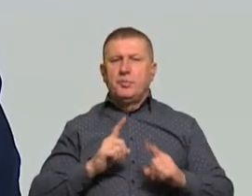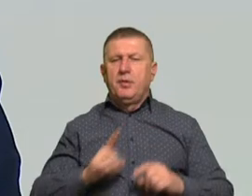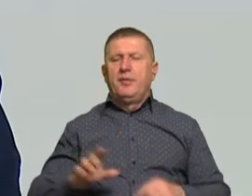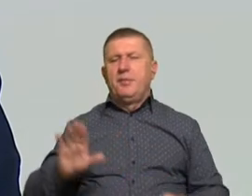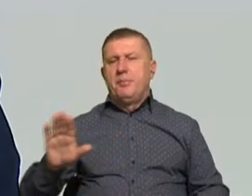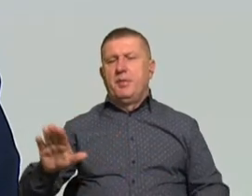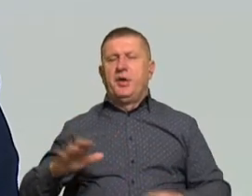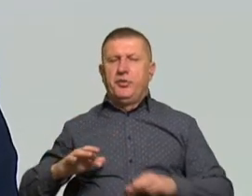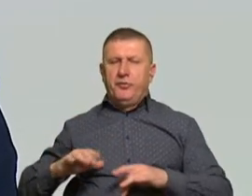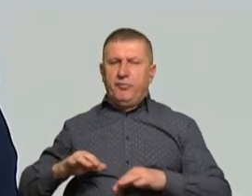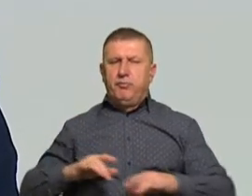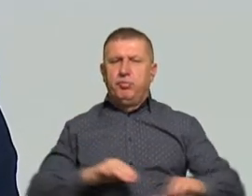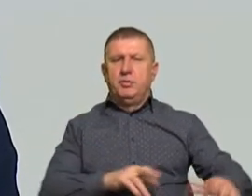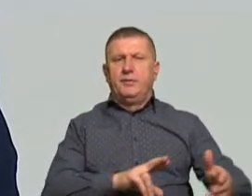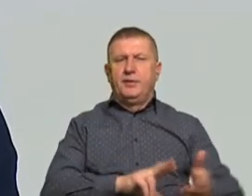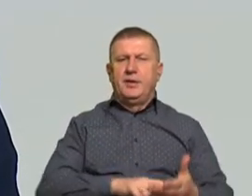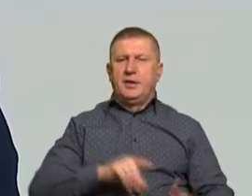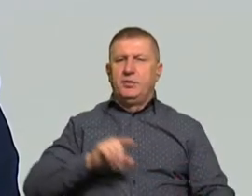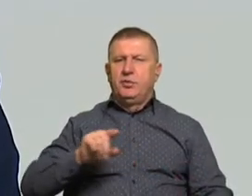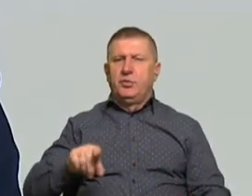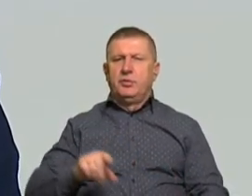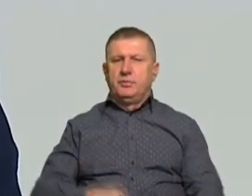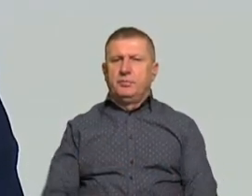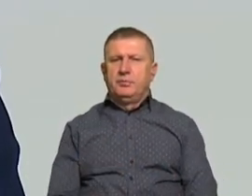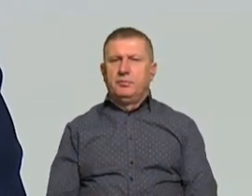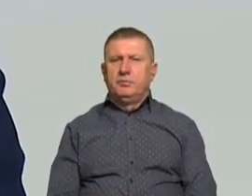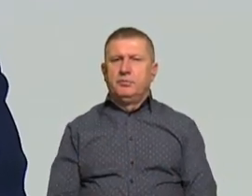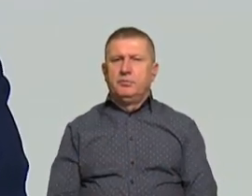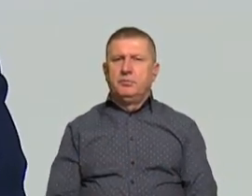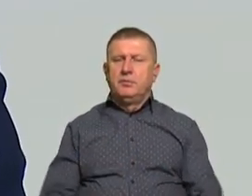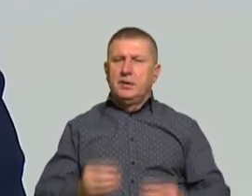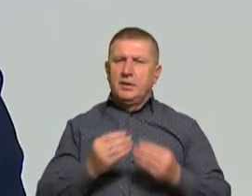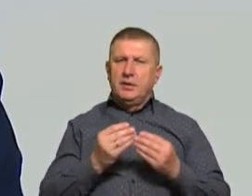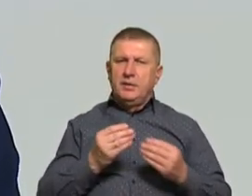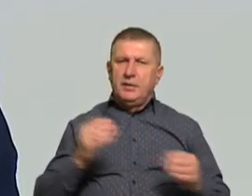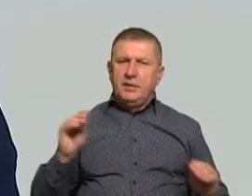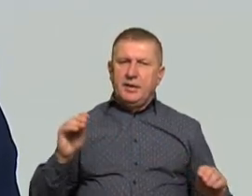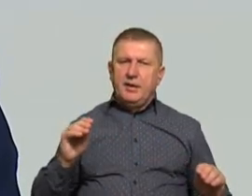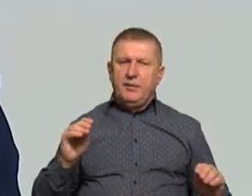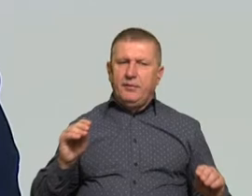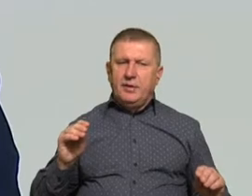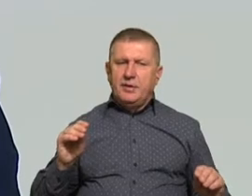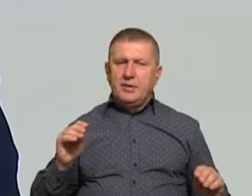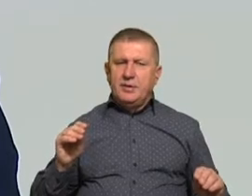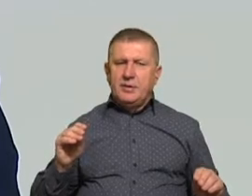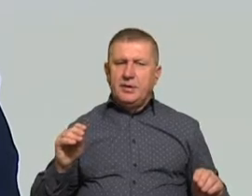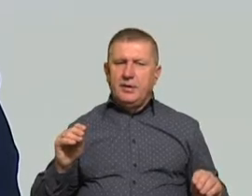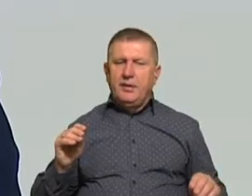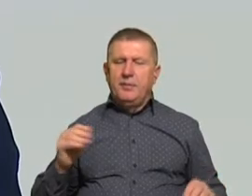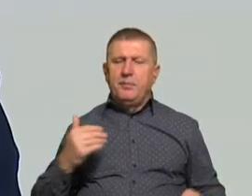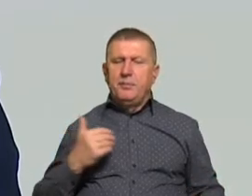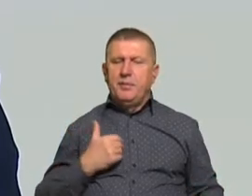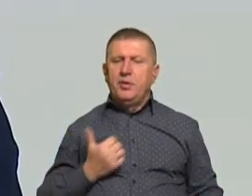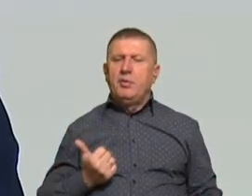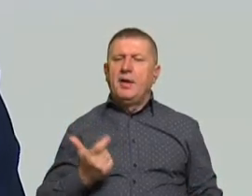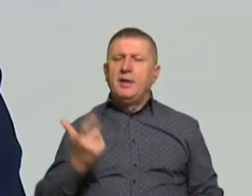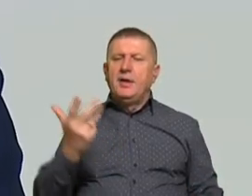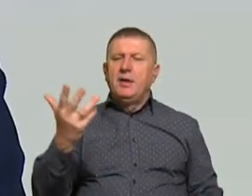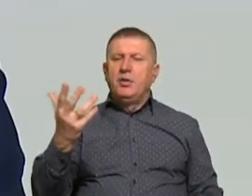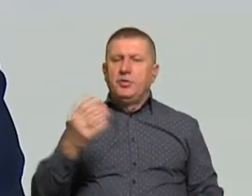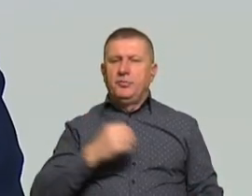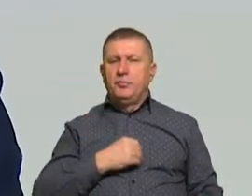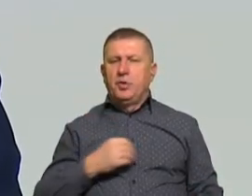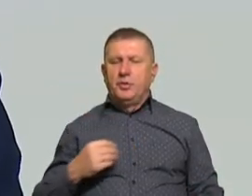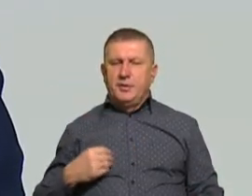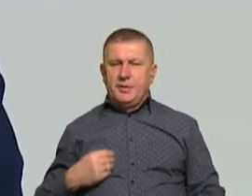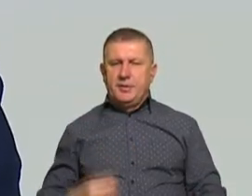właśnie referendum, w którym wzięło udział. No najwięcej w tego typu referendach była najwyższa frekwencja w kraju. W tej chwili